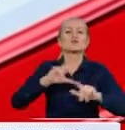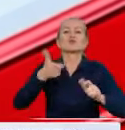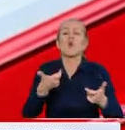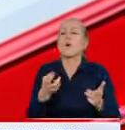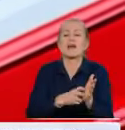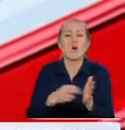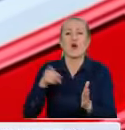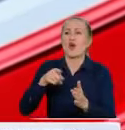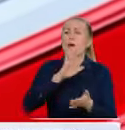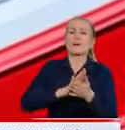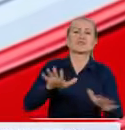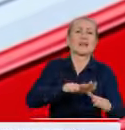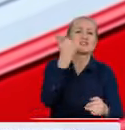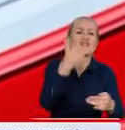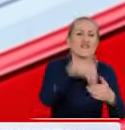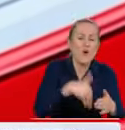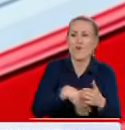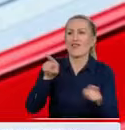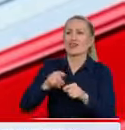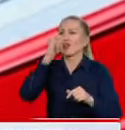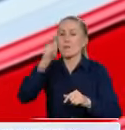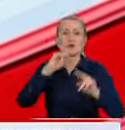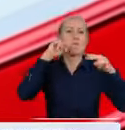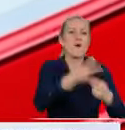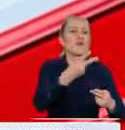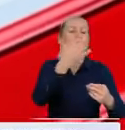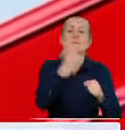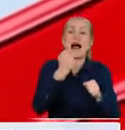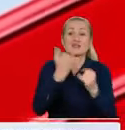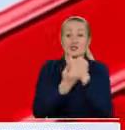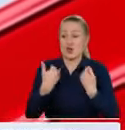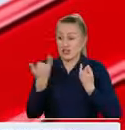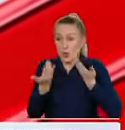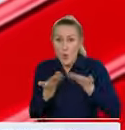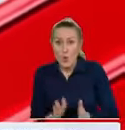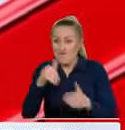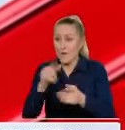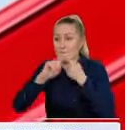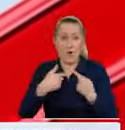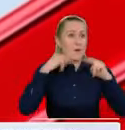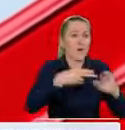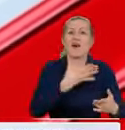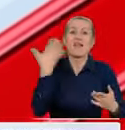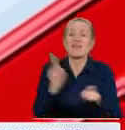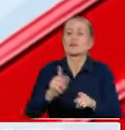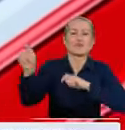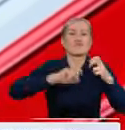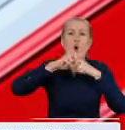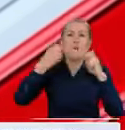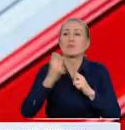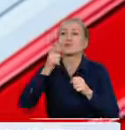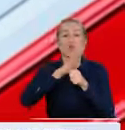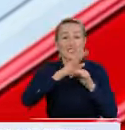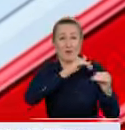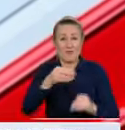żłobków, brak możliwości sprawnego powrotu do pracy po urlopie macierzyńskim. To jest wykluczenie komunikacyjne, które dotyka 14 milionów